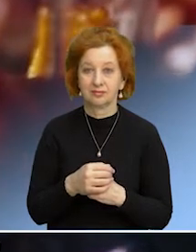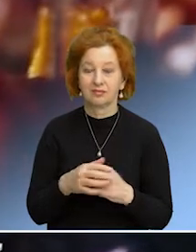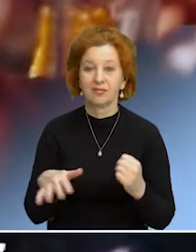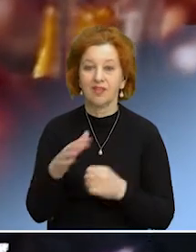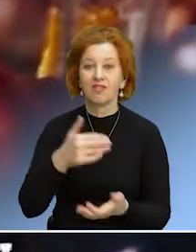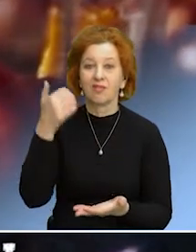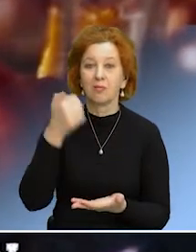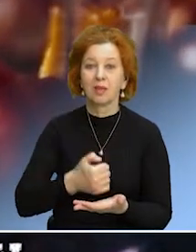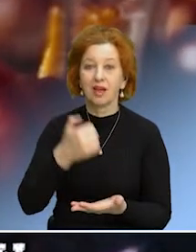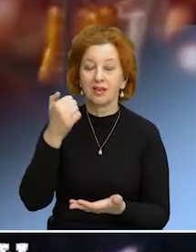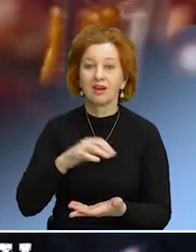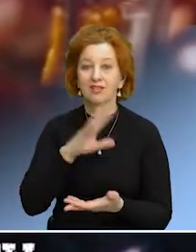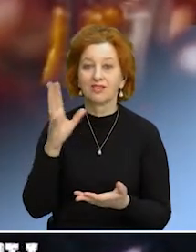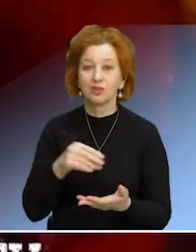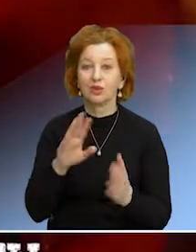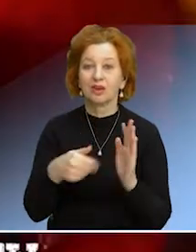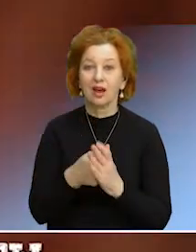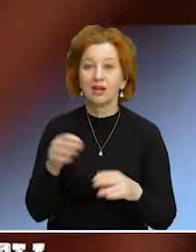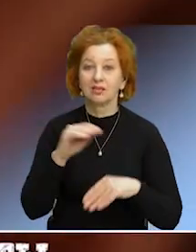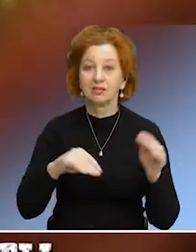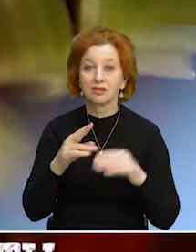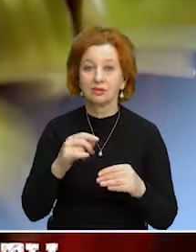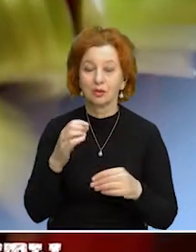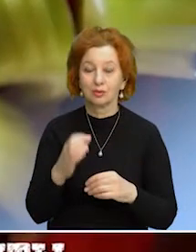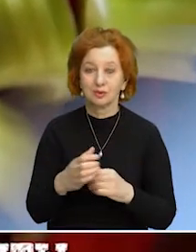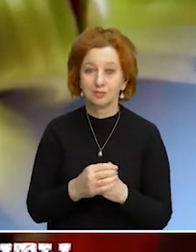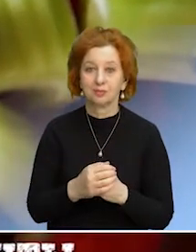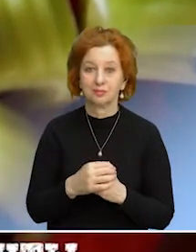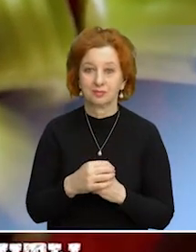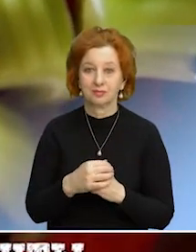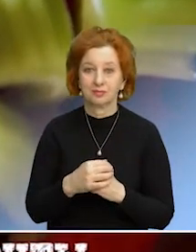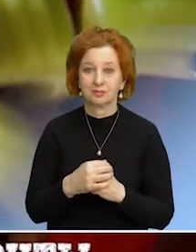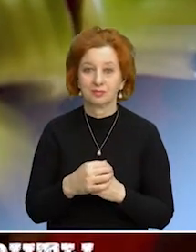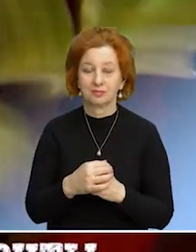В блендере взбейте все ингредиенты для соуса.